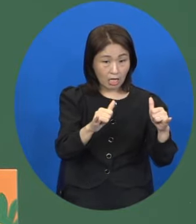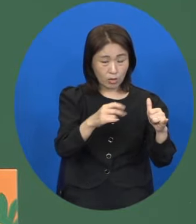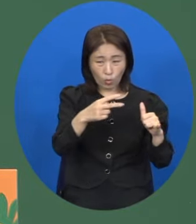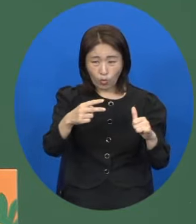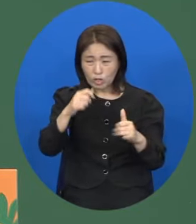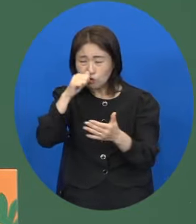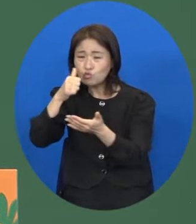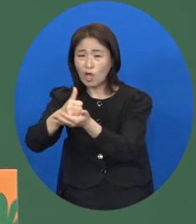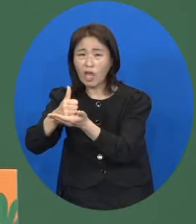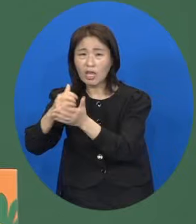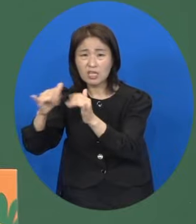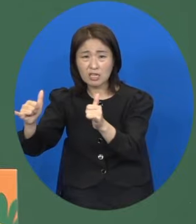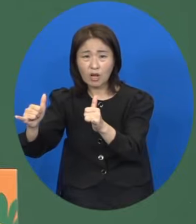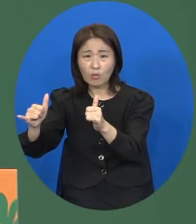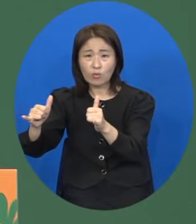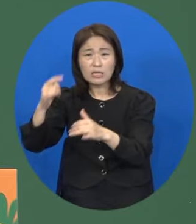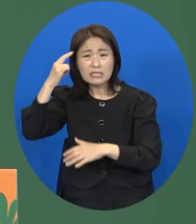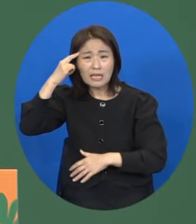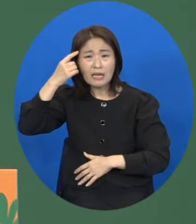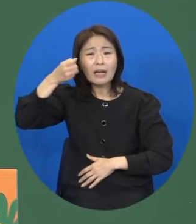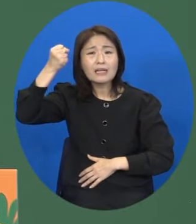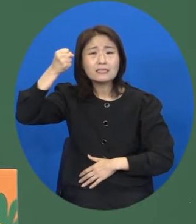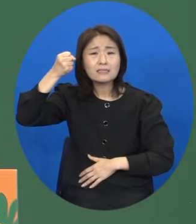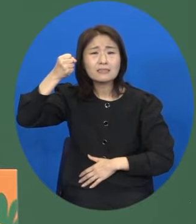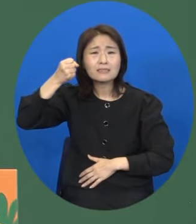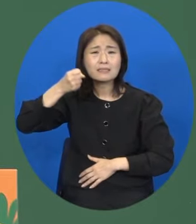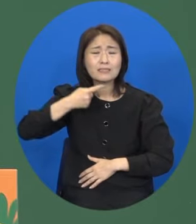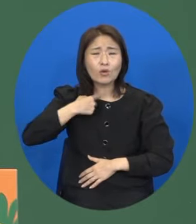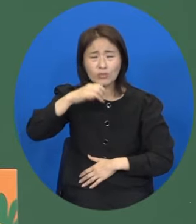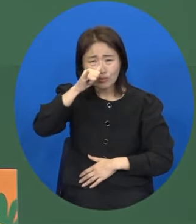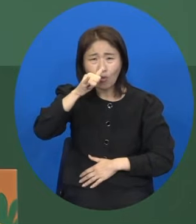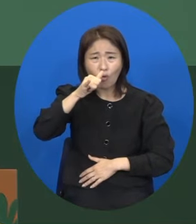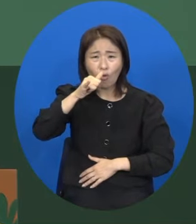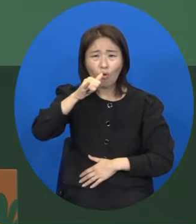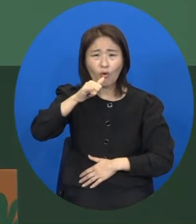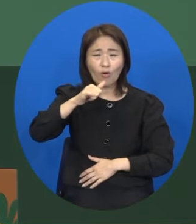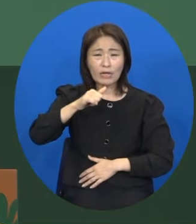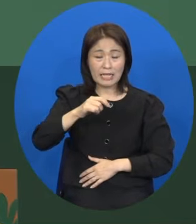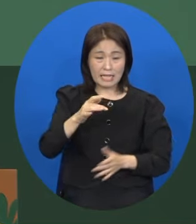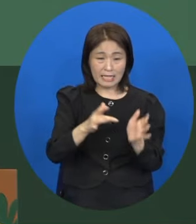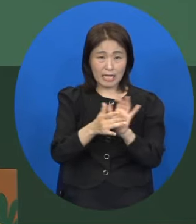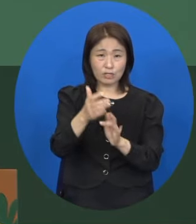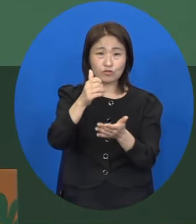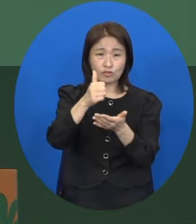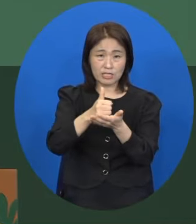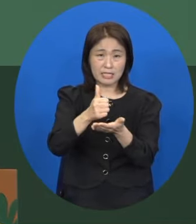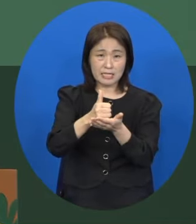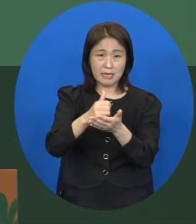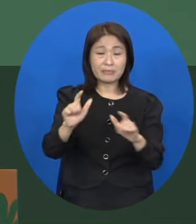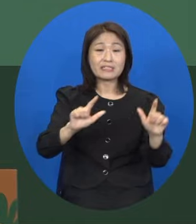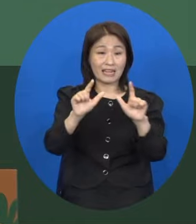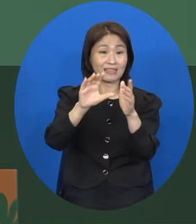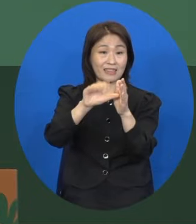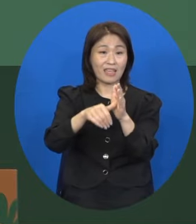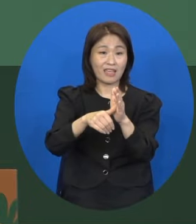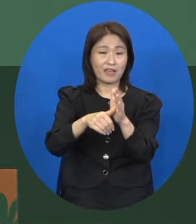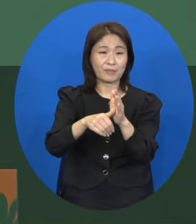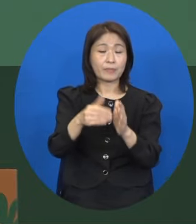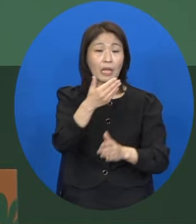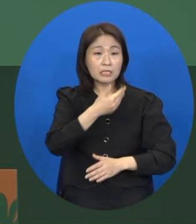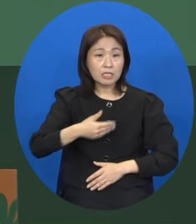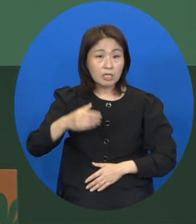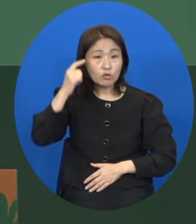있습니다. 특별히 예수님 당시에 사람들이 그랬습니다. 요한복음 9장 2절에 이렇게 기록합니다. 제자들이 물어